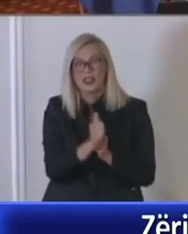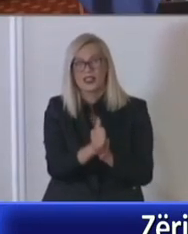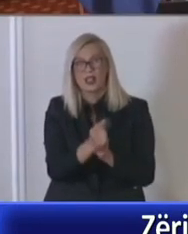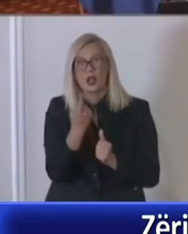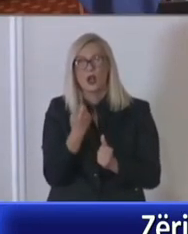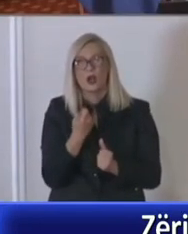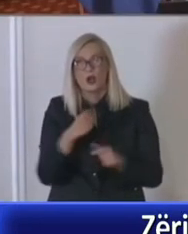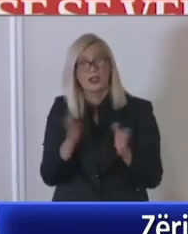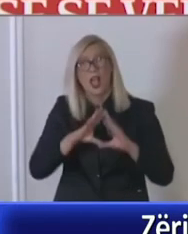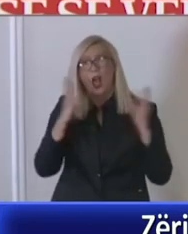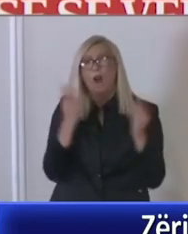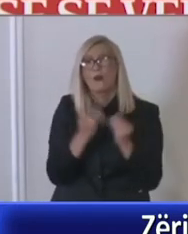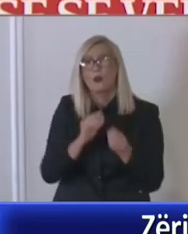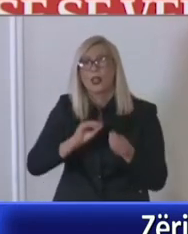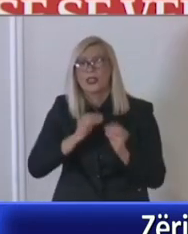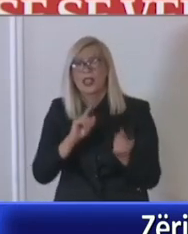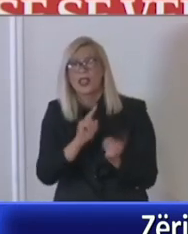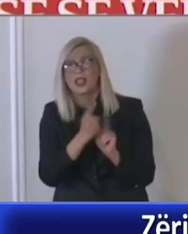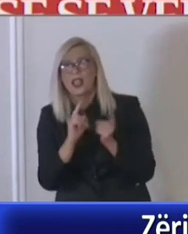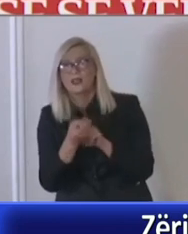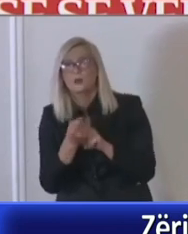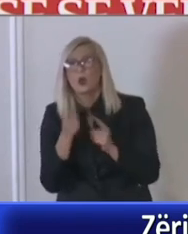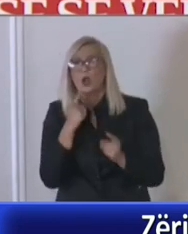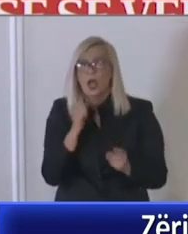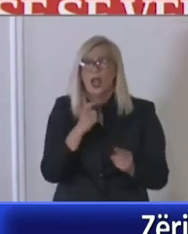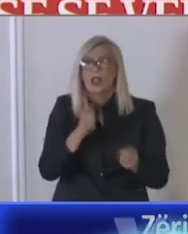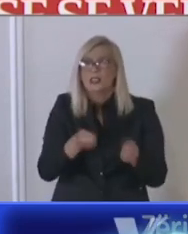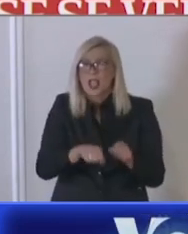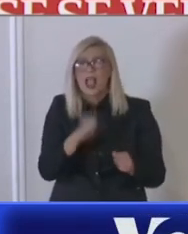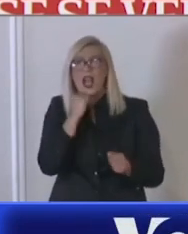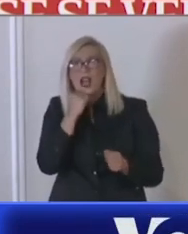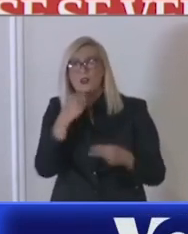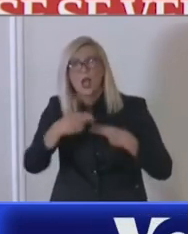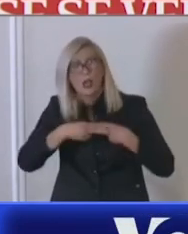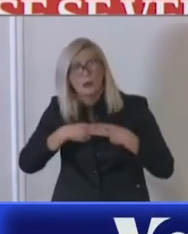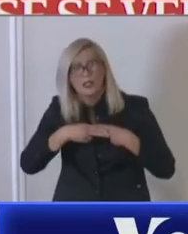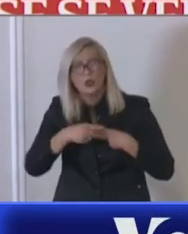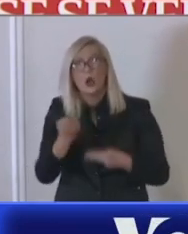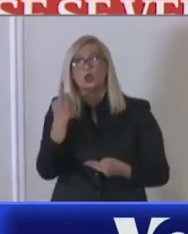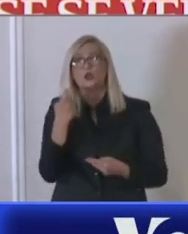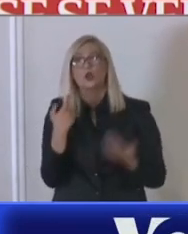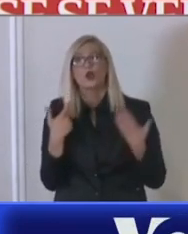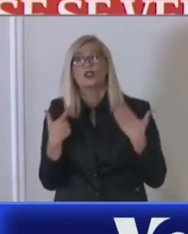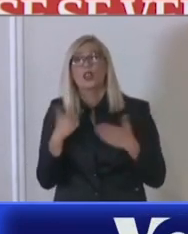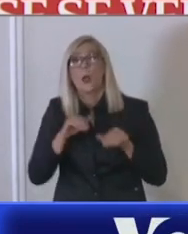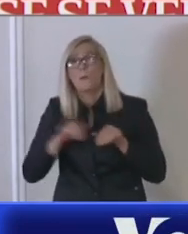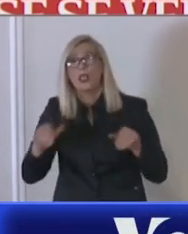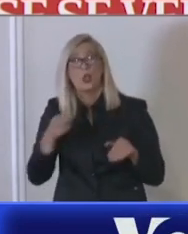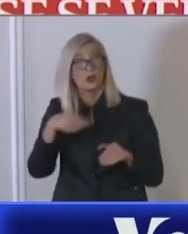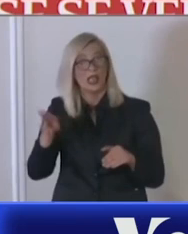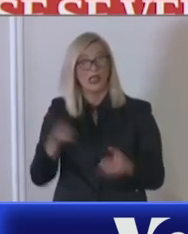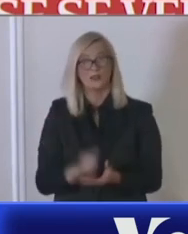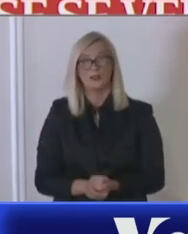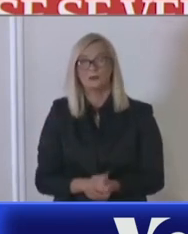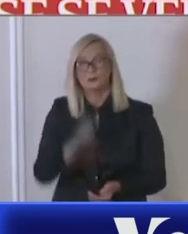mbështetjen për marrëveshjen ekonomike në Washington midis Prishtinës dhe Beogradit, si dhe pritjet për një marrëveshje midis dy vendeve që do të sillte paqe